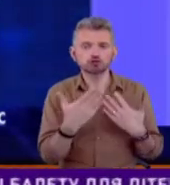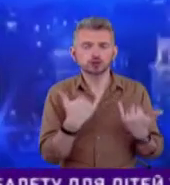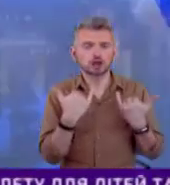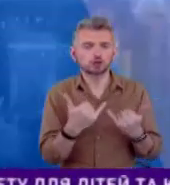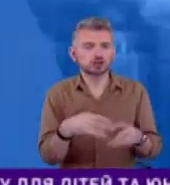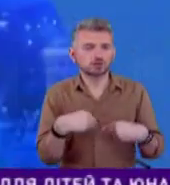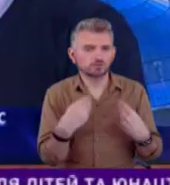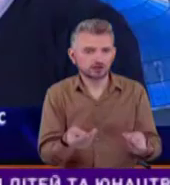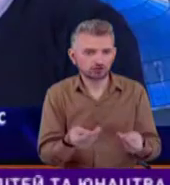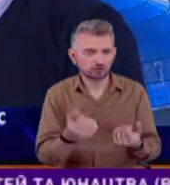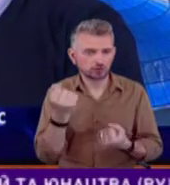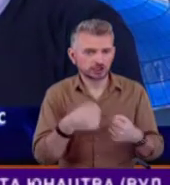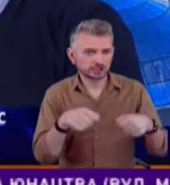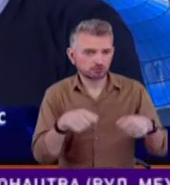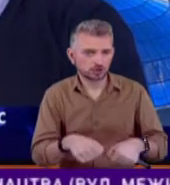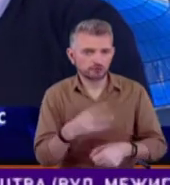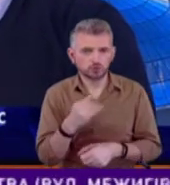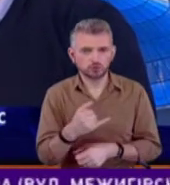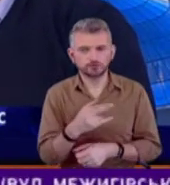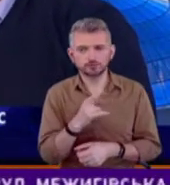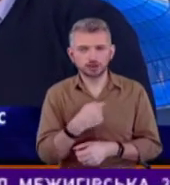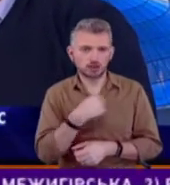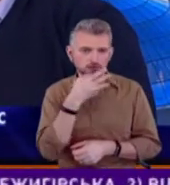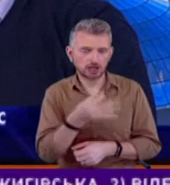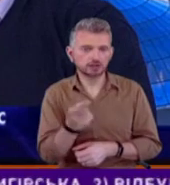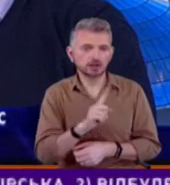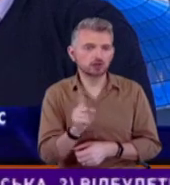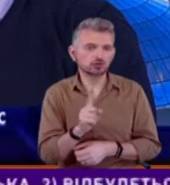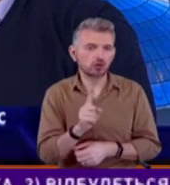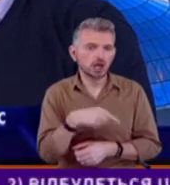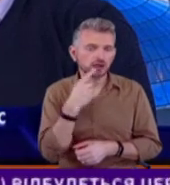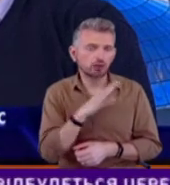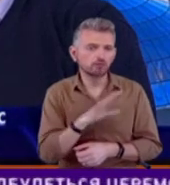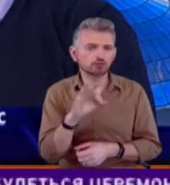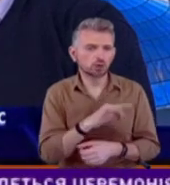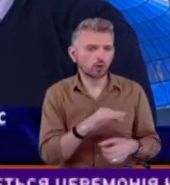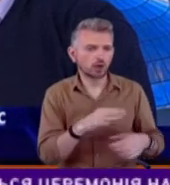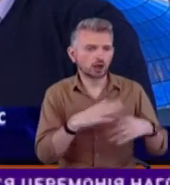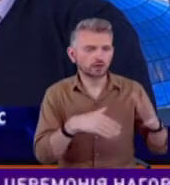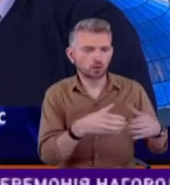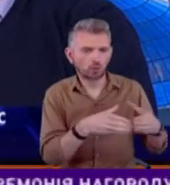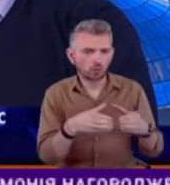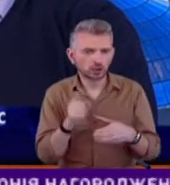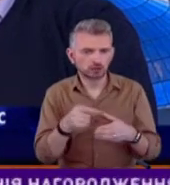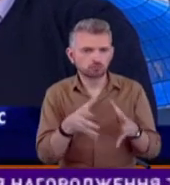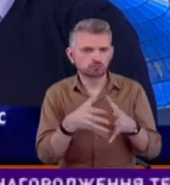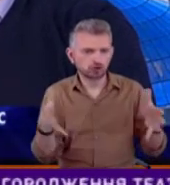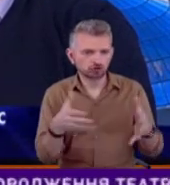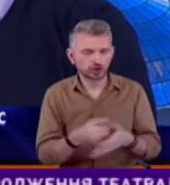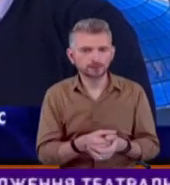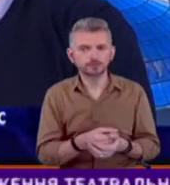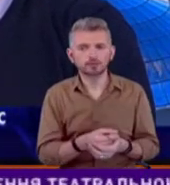сьогодні видачі водійських прав, ну, як би сказав, що те, що не говорячи про категорії, те, що їх стало більше, дійсно,